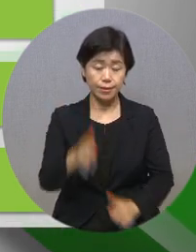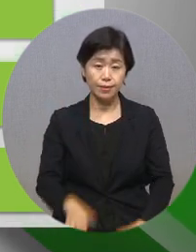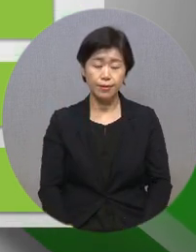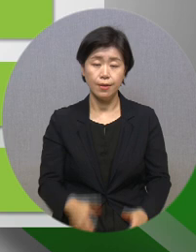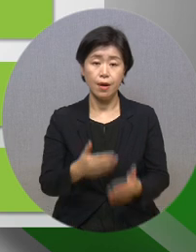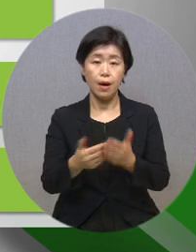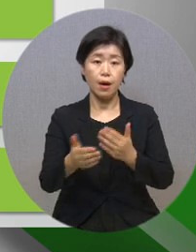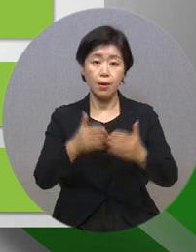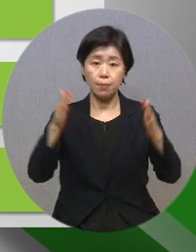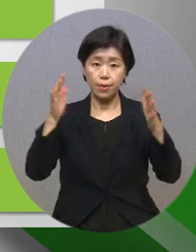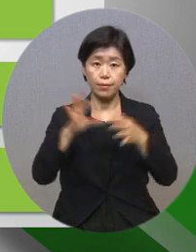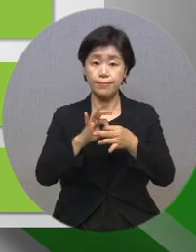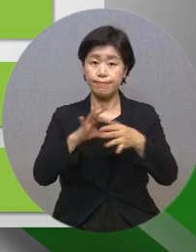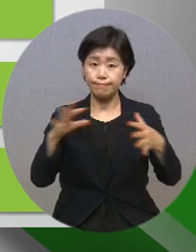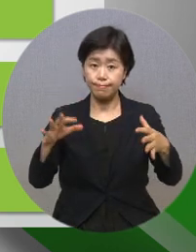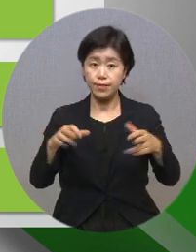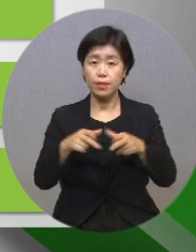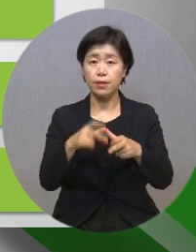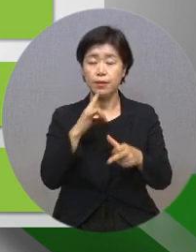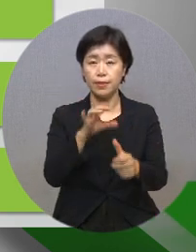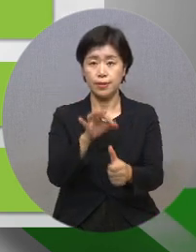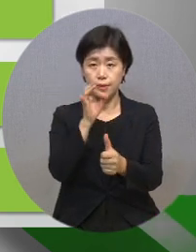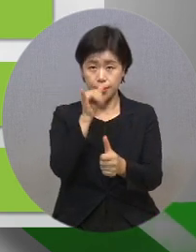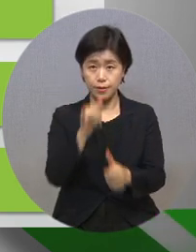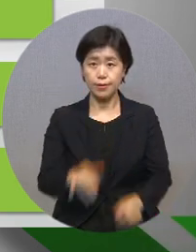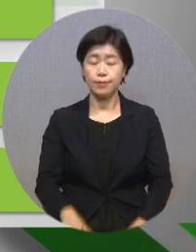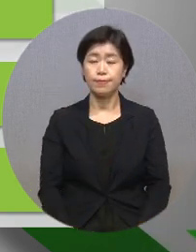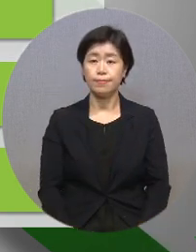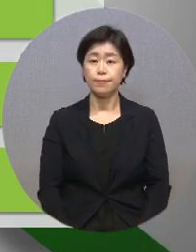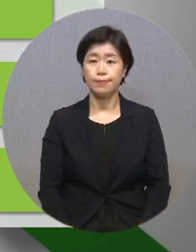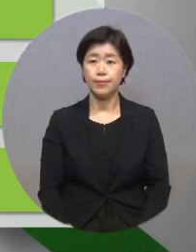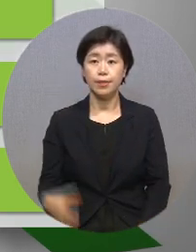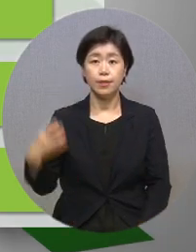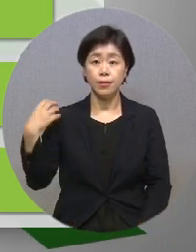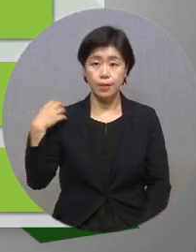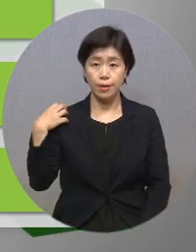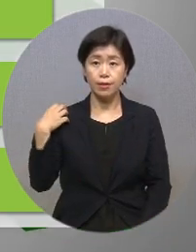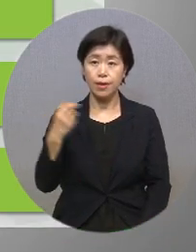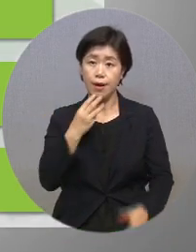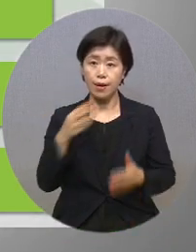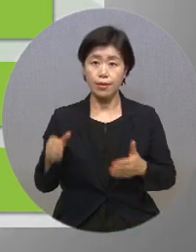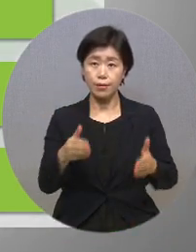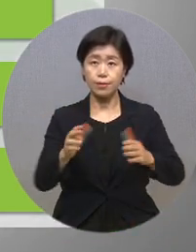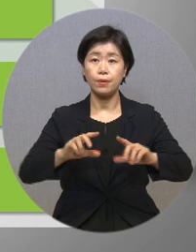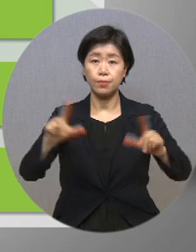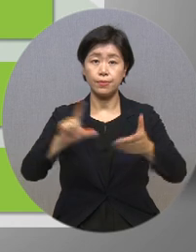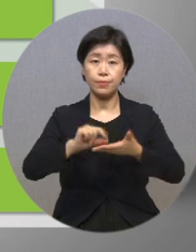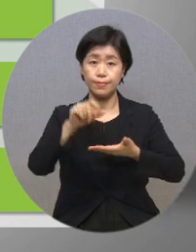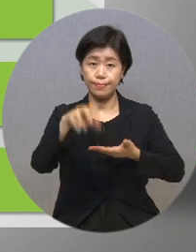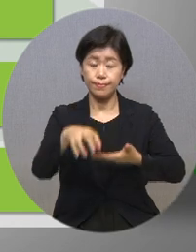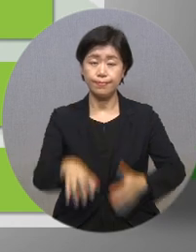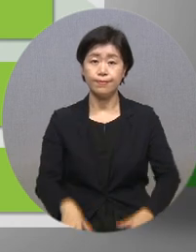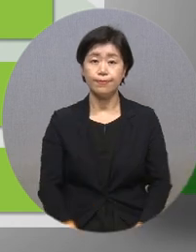경력과 학력은 무관하며 장애인만 채용합니다. 담당지사는 경기 동부지사입니다.